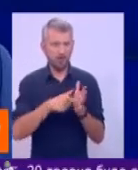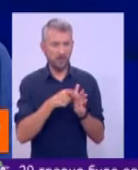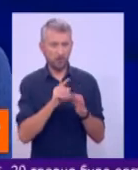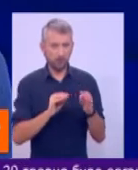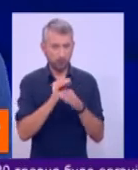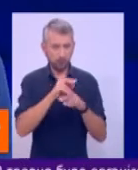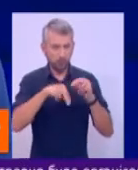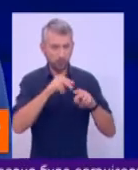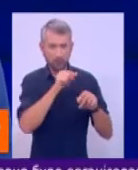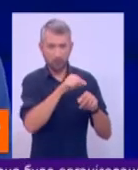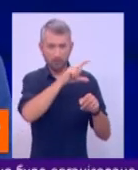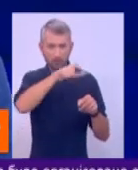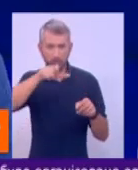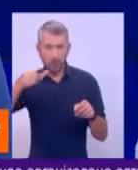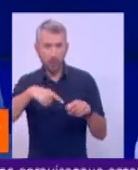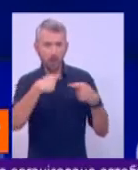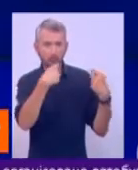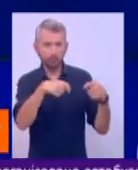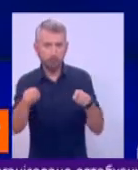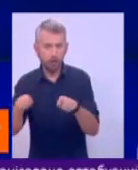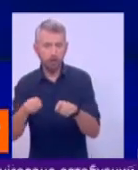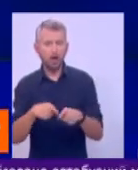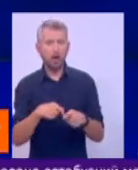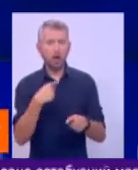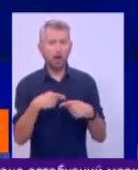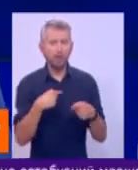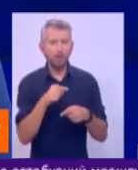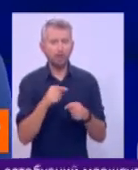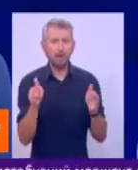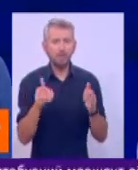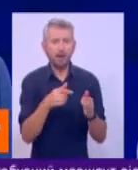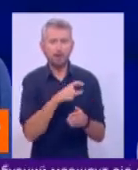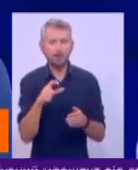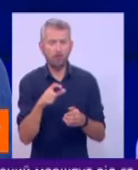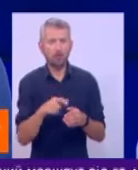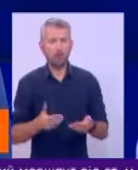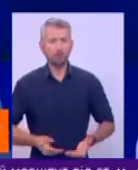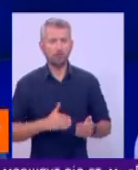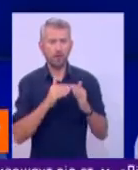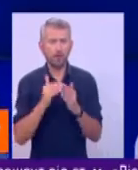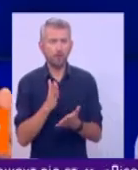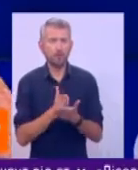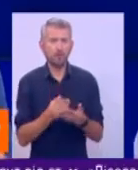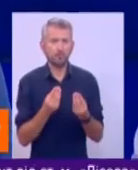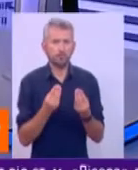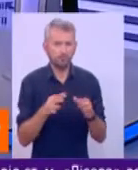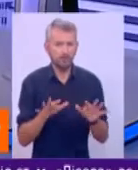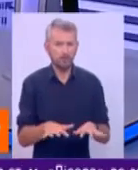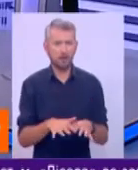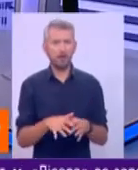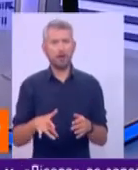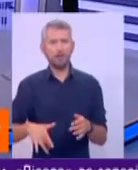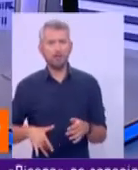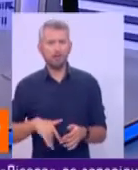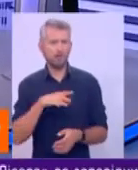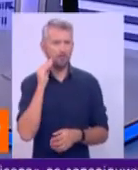что обычно все это малоэтажное жилье находится в отличных местах, да, то есть Гробики, это Печер, метро рядышком, Шевченко, да,